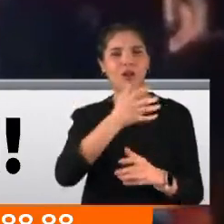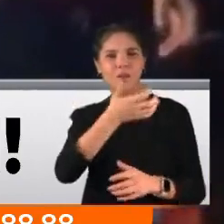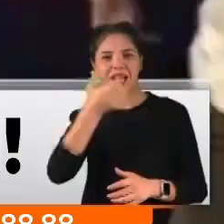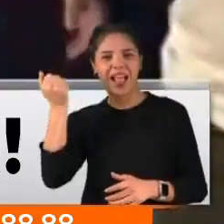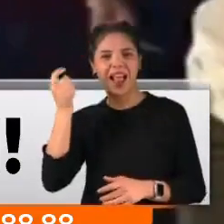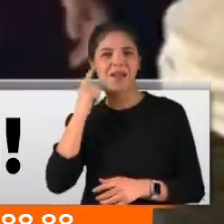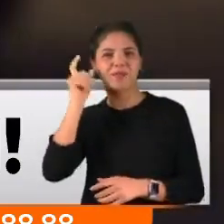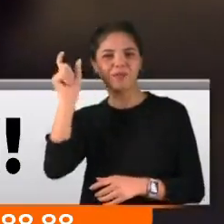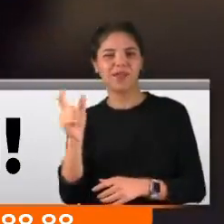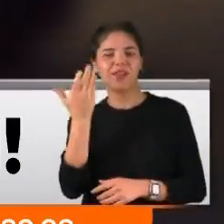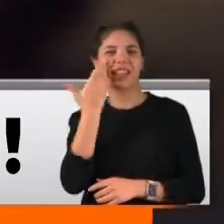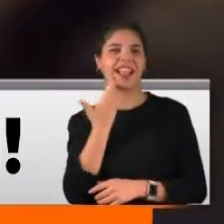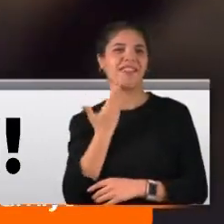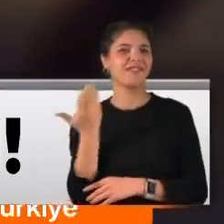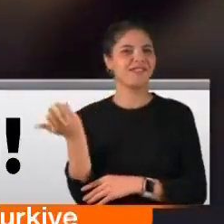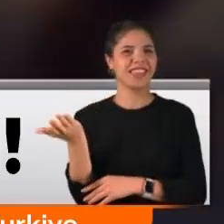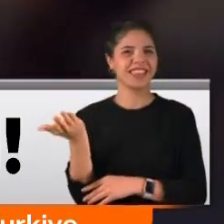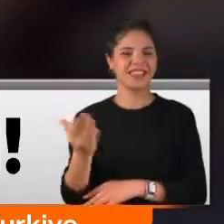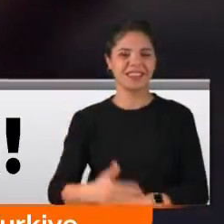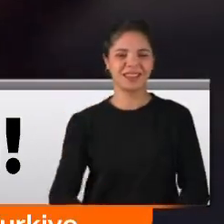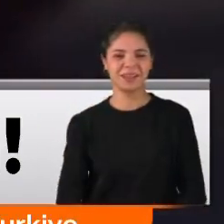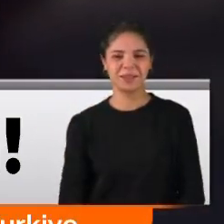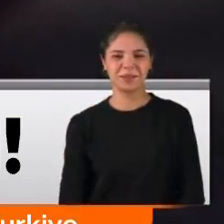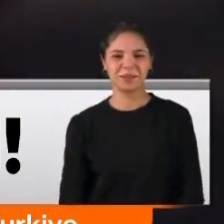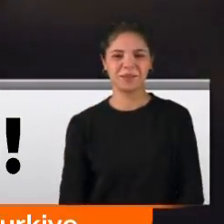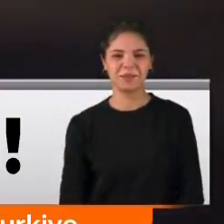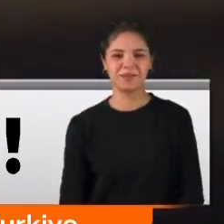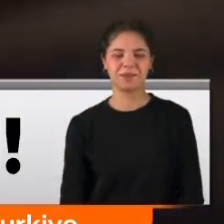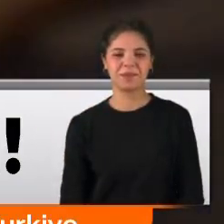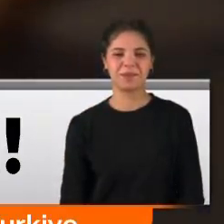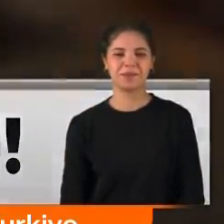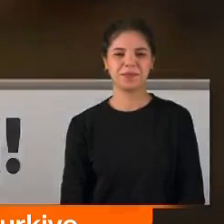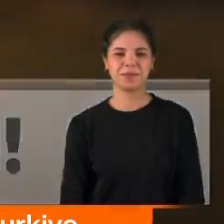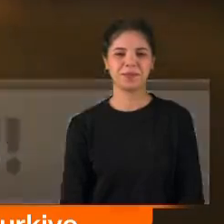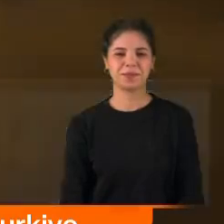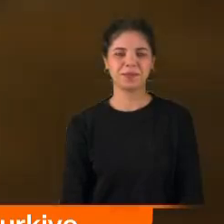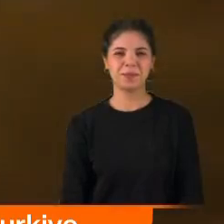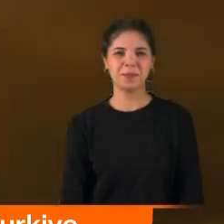kavuşan fenomenin keyfine diyecek yoktu.